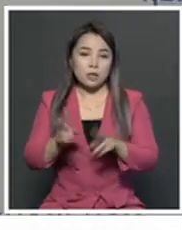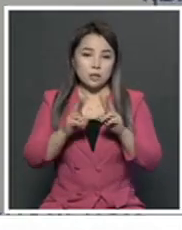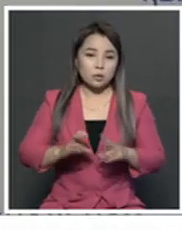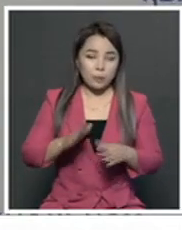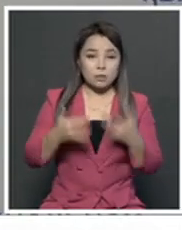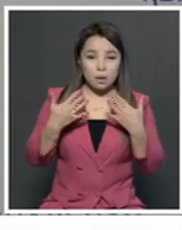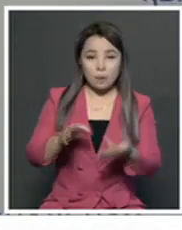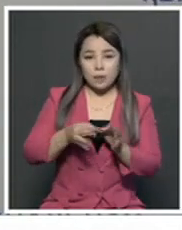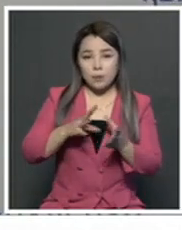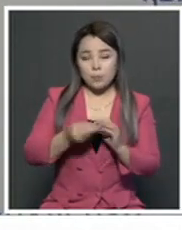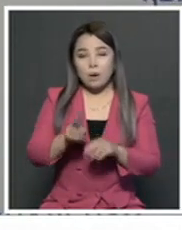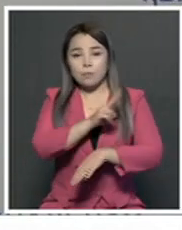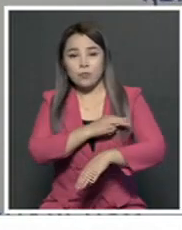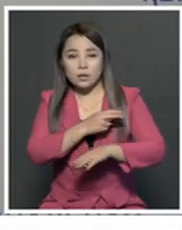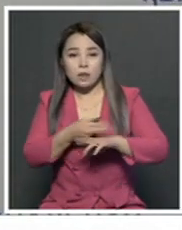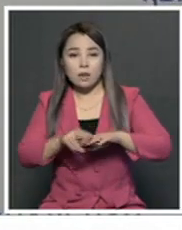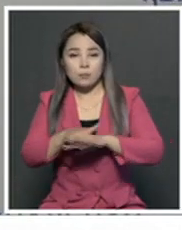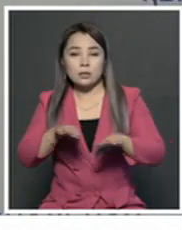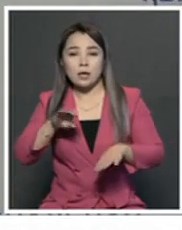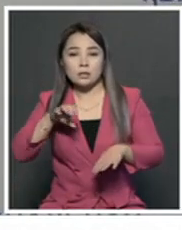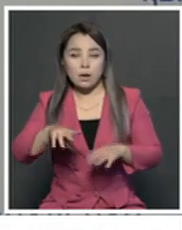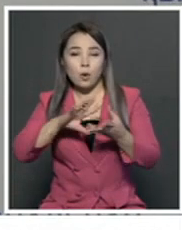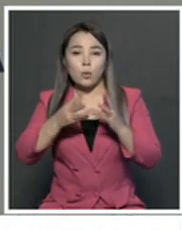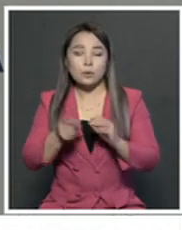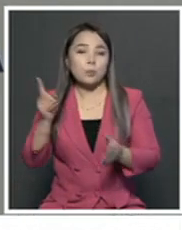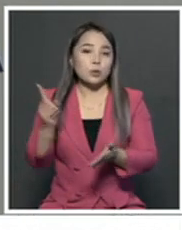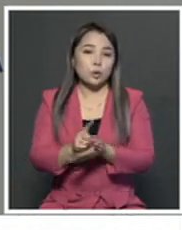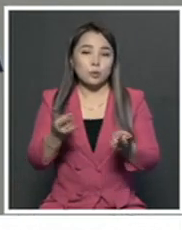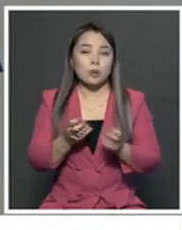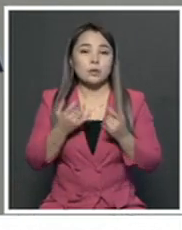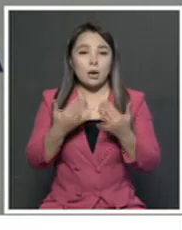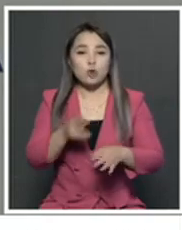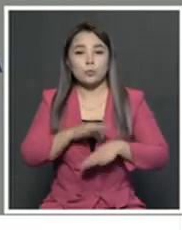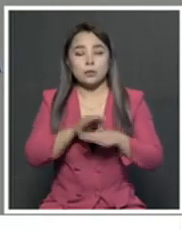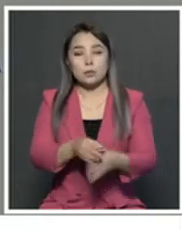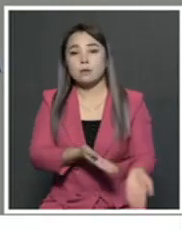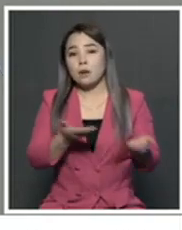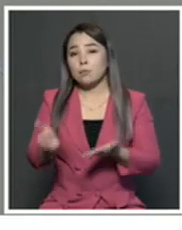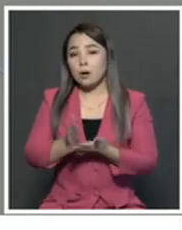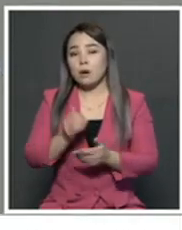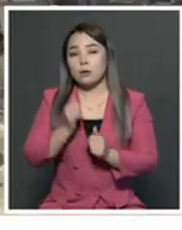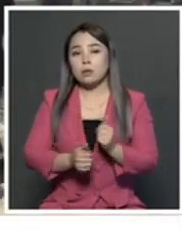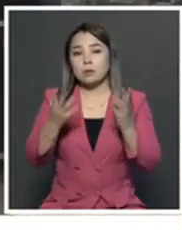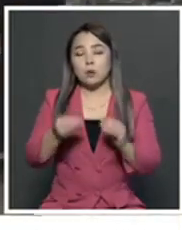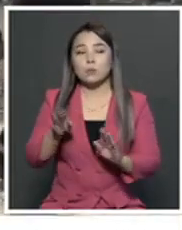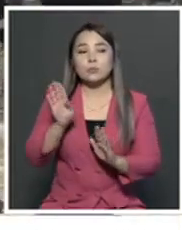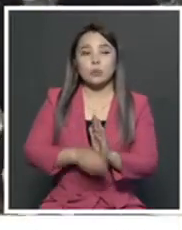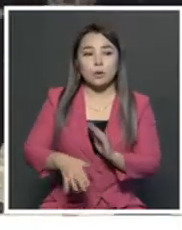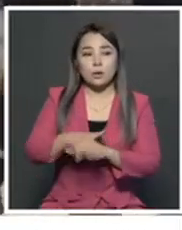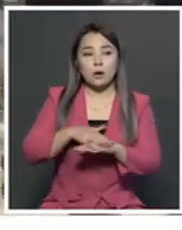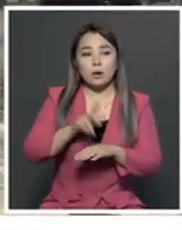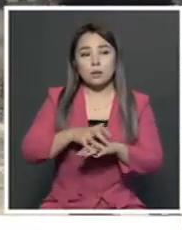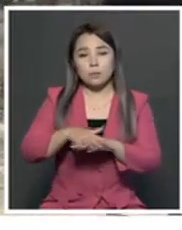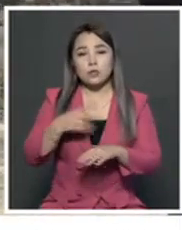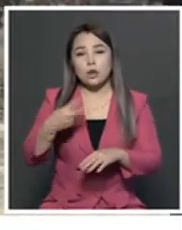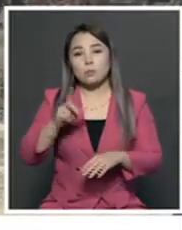бойынша вақтылық ауысымға келген қызметкерде ПТР тестің қорытындысы міндетті түрде болуы тиіс. Кеніште жағдай күннен күнге ушығып барады. Өткен тәулікте кәсіпорындағы тағы